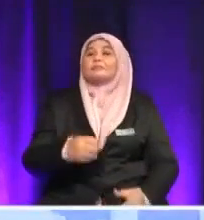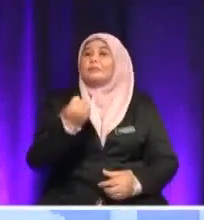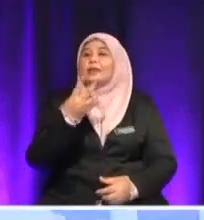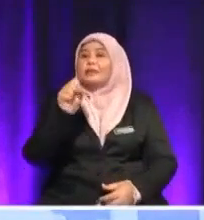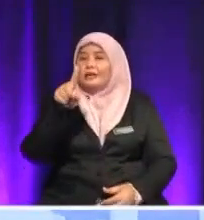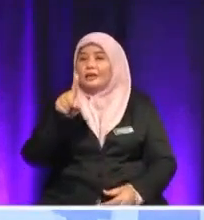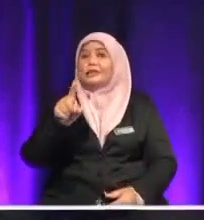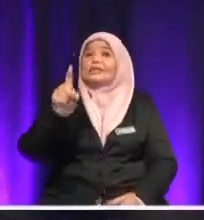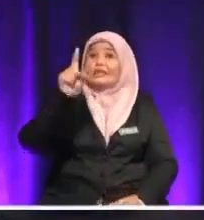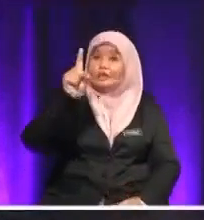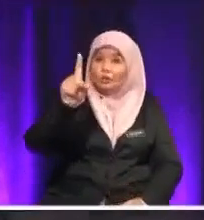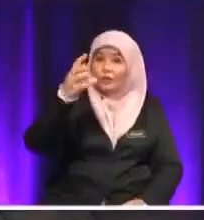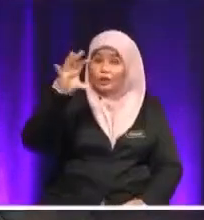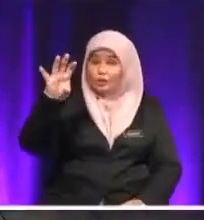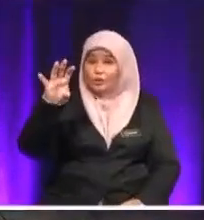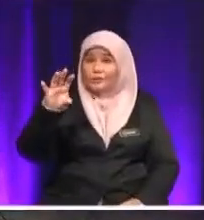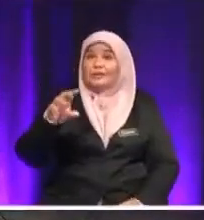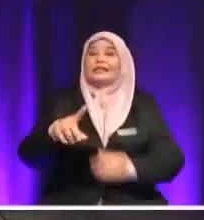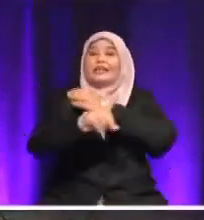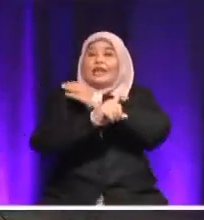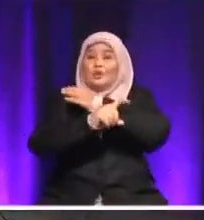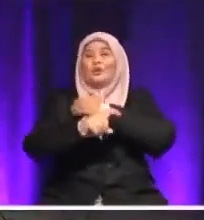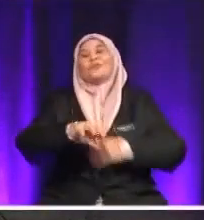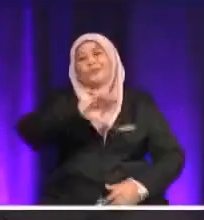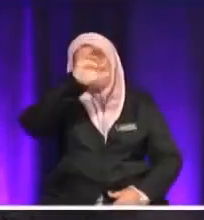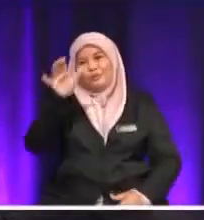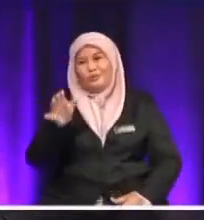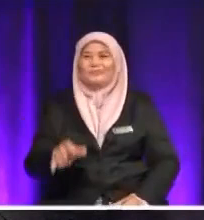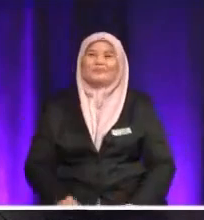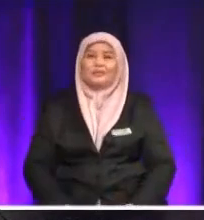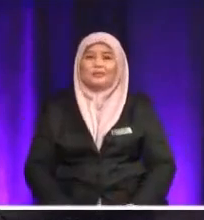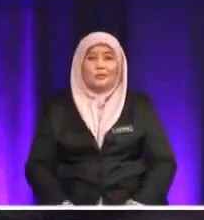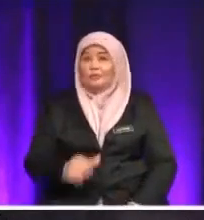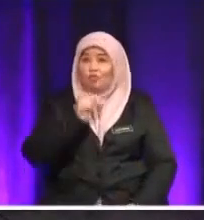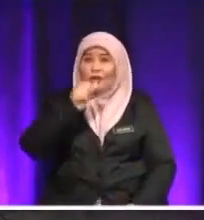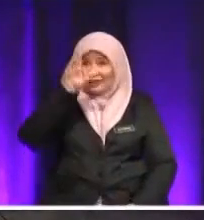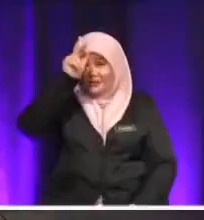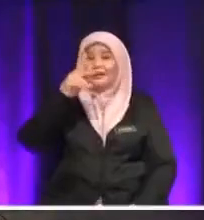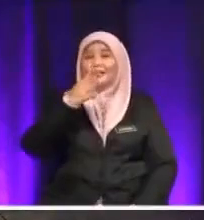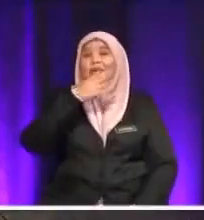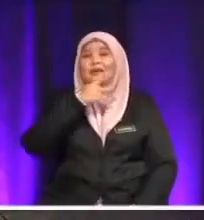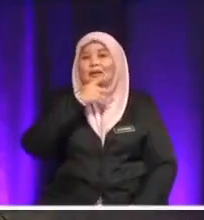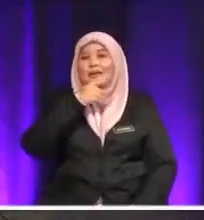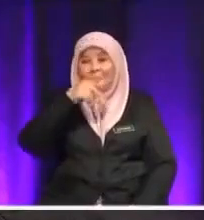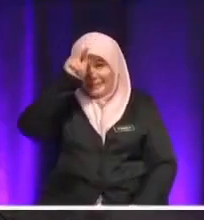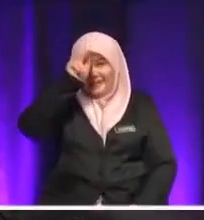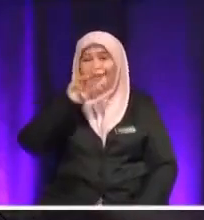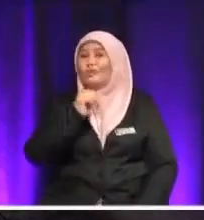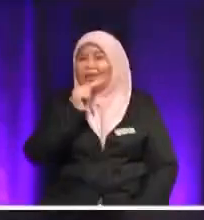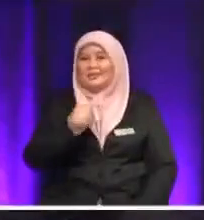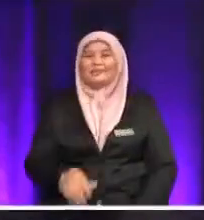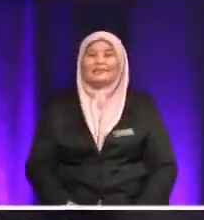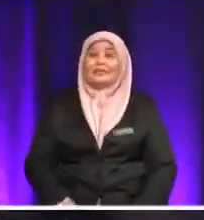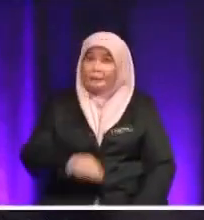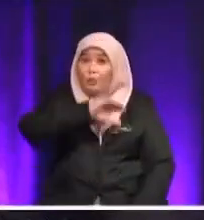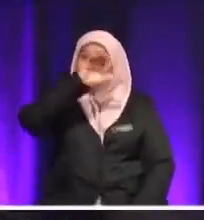pandai. Jangan kambing. Jangan kambing ya. Unta. Kambing tak boleh ke? Tak boleh. Jangan. Itu nak buat makanan lain. Betul. Okey, kalau Hakim tengok, saya dah